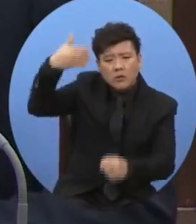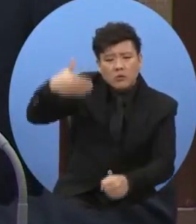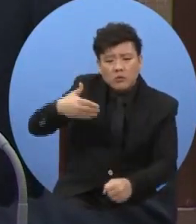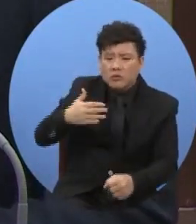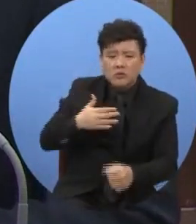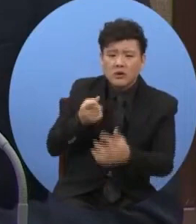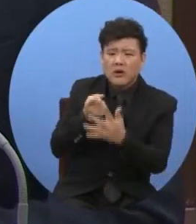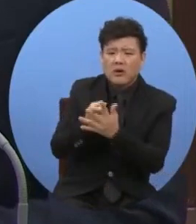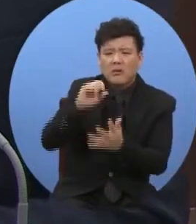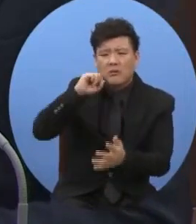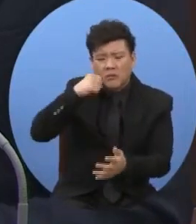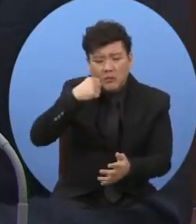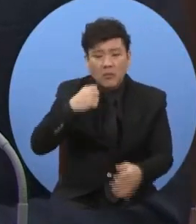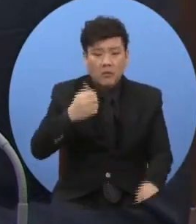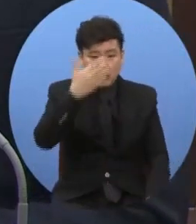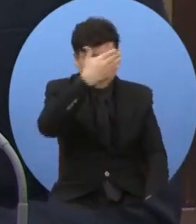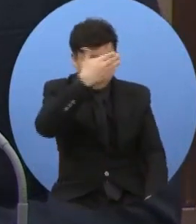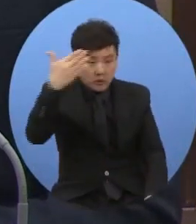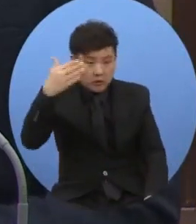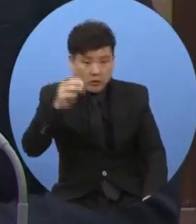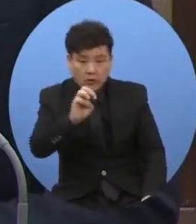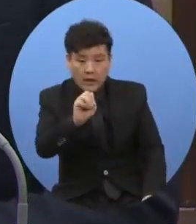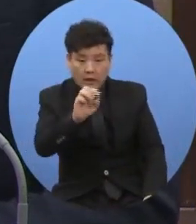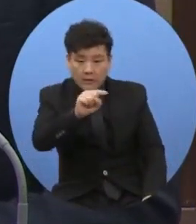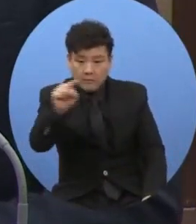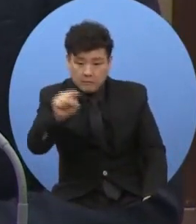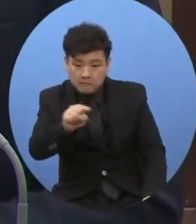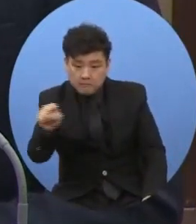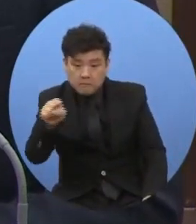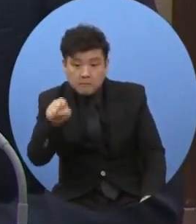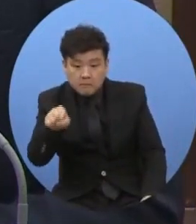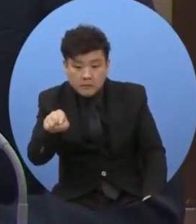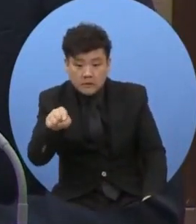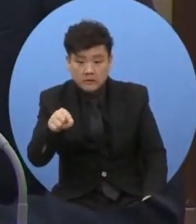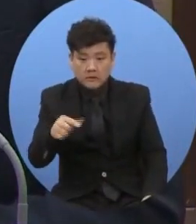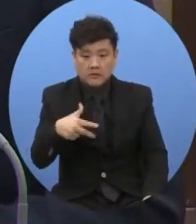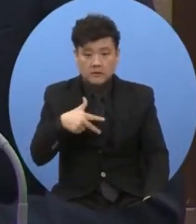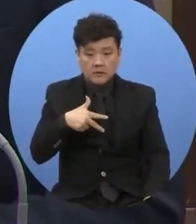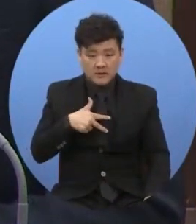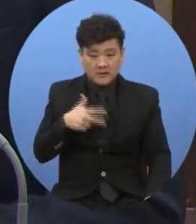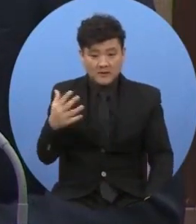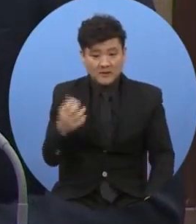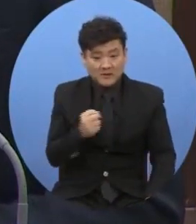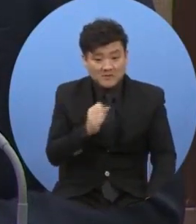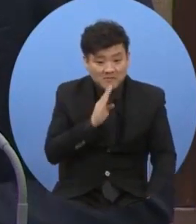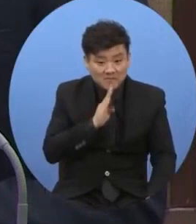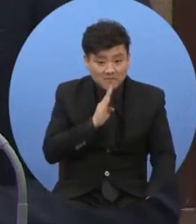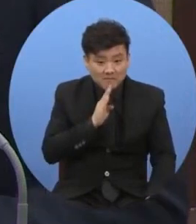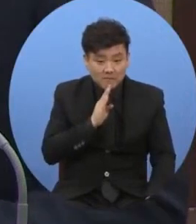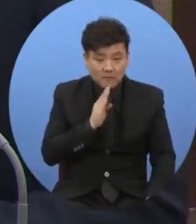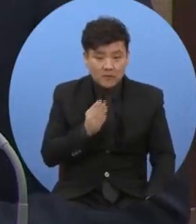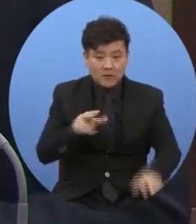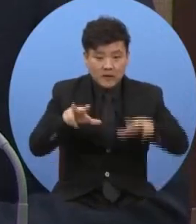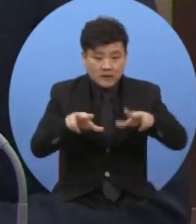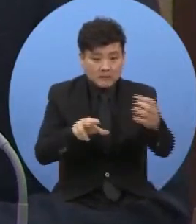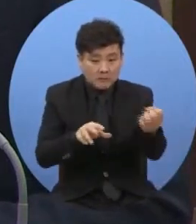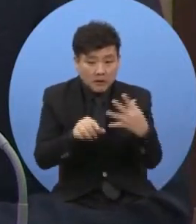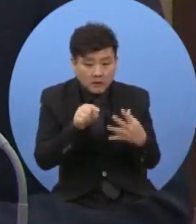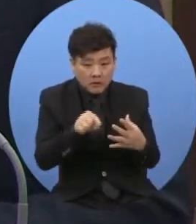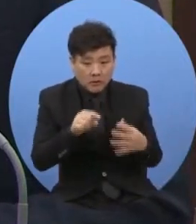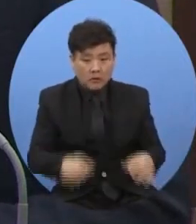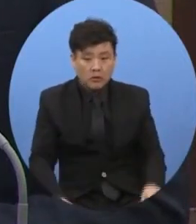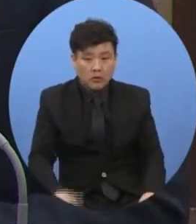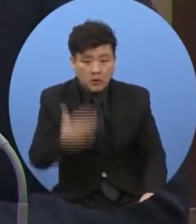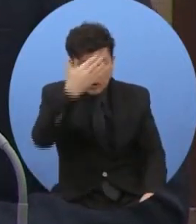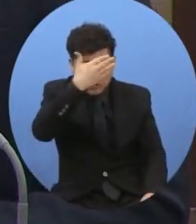않습니다. 네. 그 어떤 청년 세대를 MZ로 해서 하나의 어떤 정체성을 부여하고 있는 것 같아요. 그런데 방금 말씀하신 것처럼